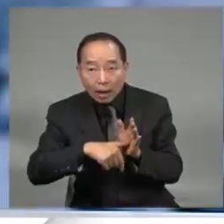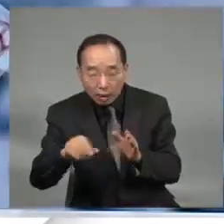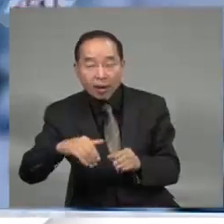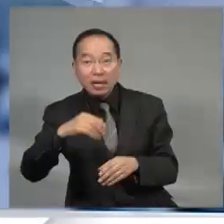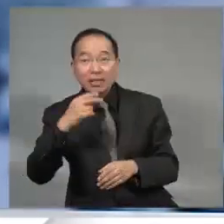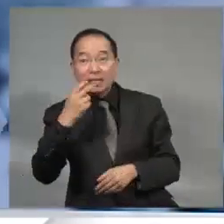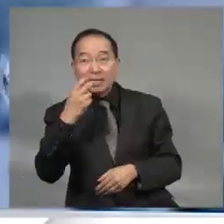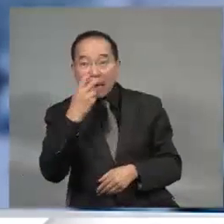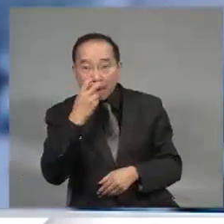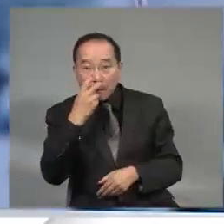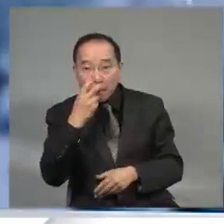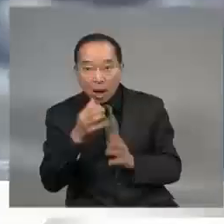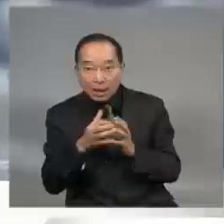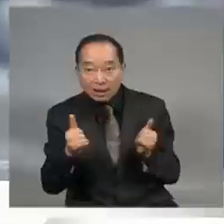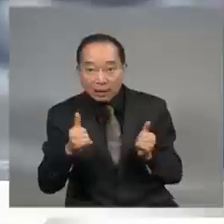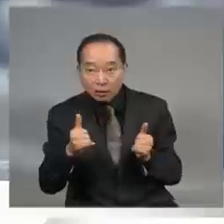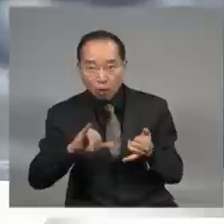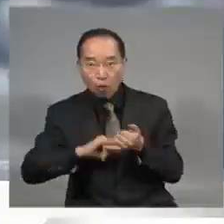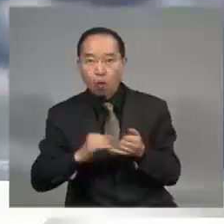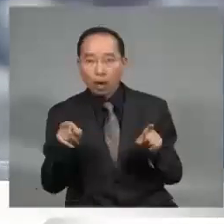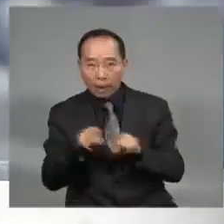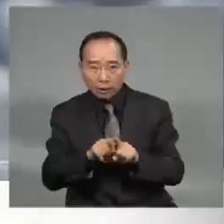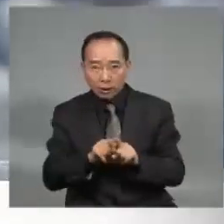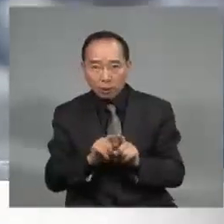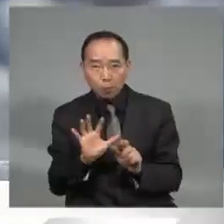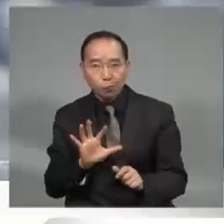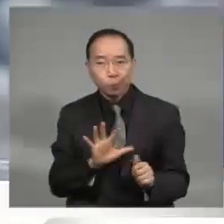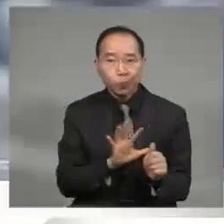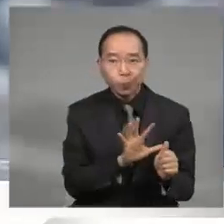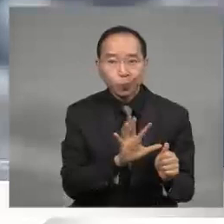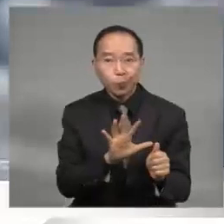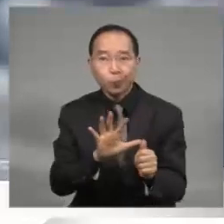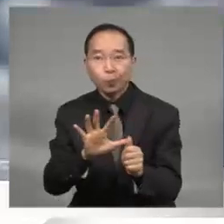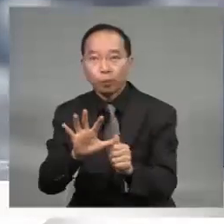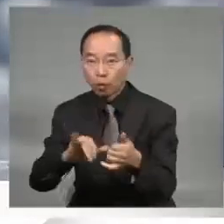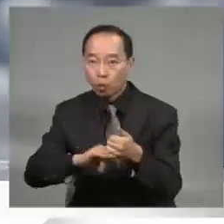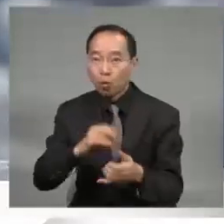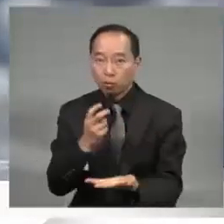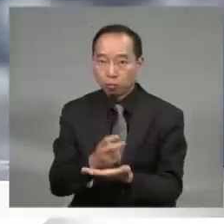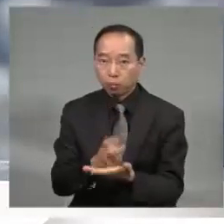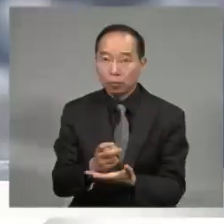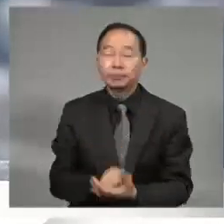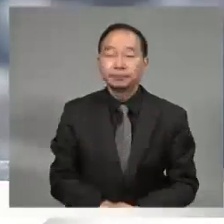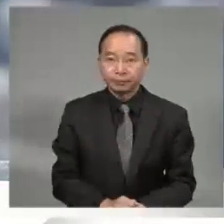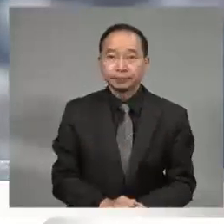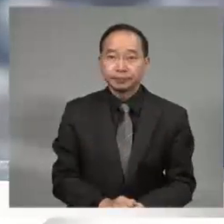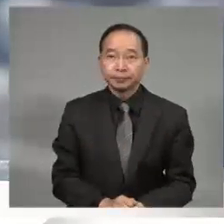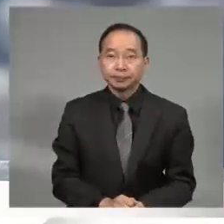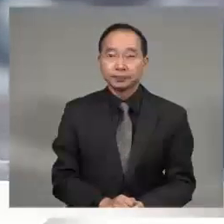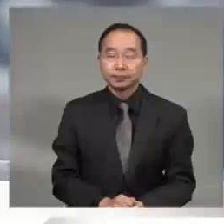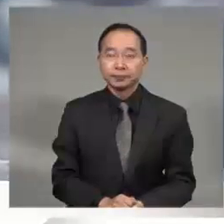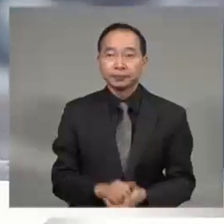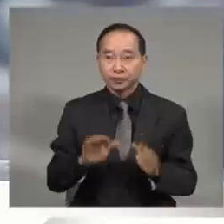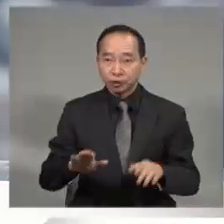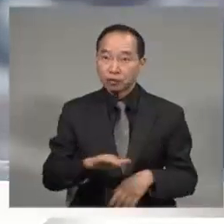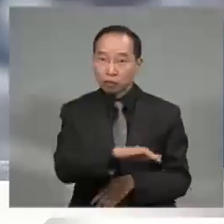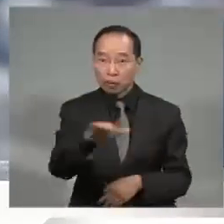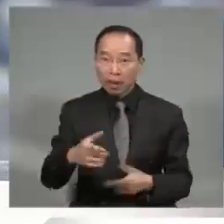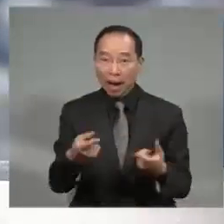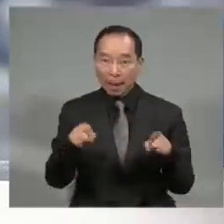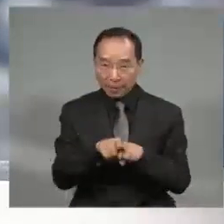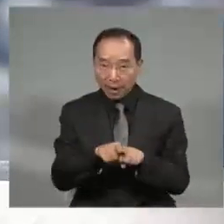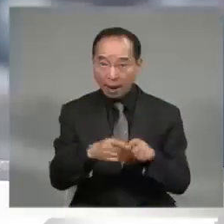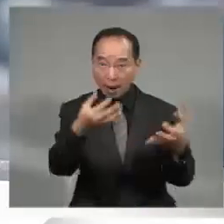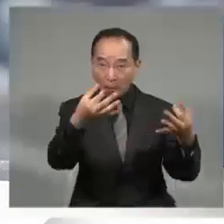것도 의무화되었습니다. 예. 그러니까 지금 이 시간부터 저희와 함께 생방송 함께 시청을 하신다면은 그 이송하는